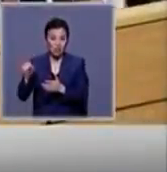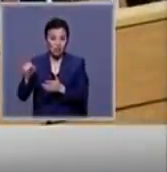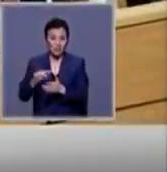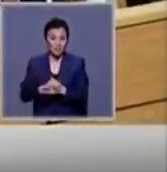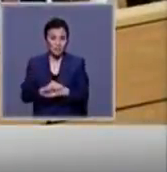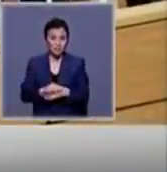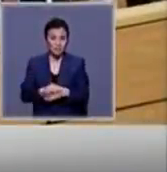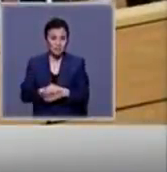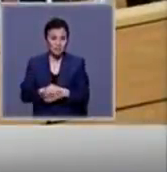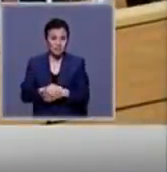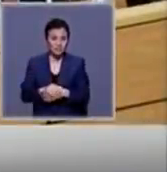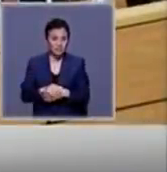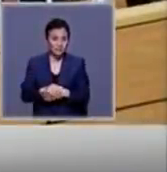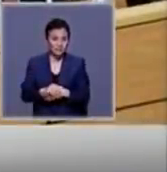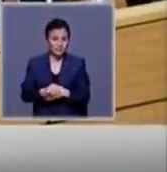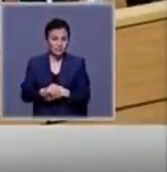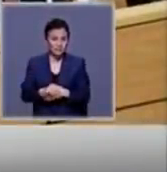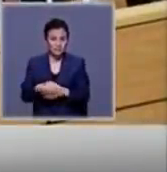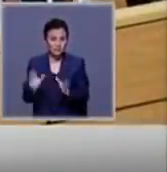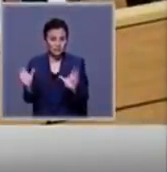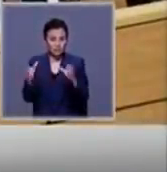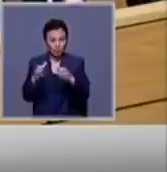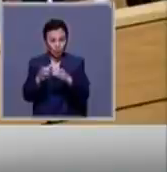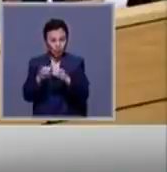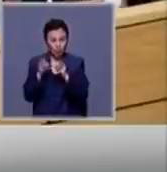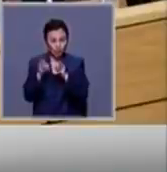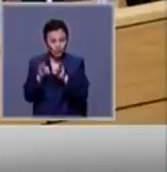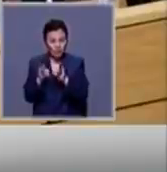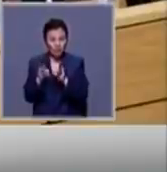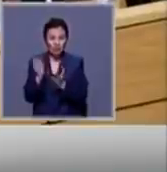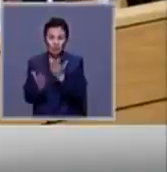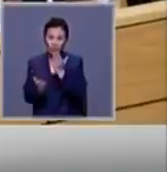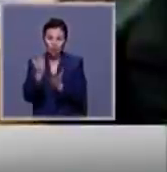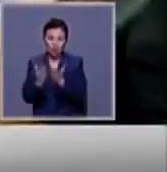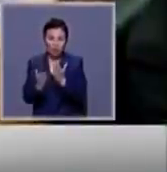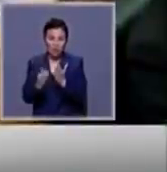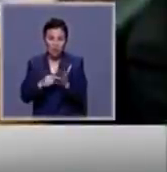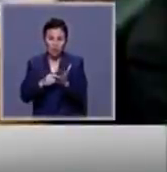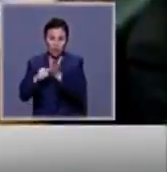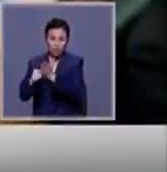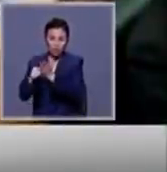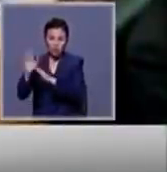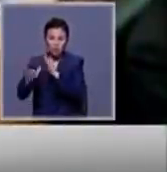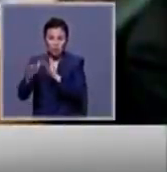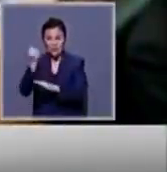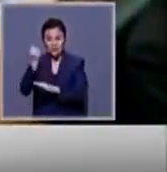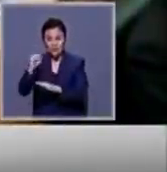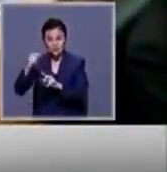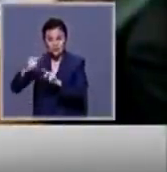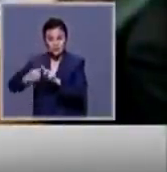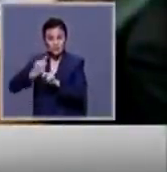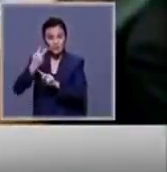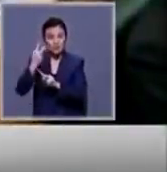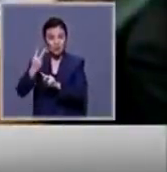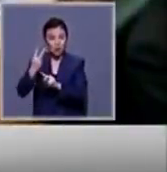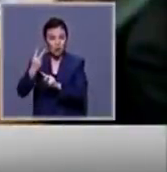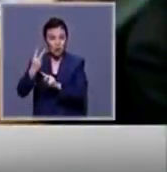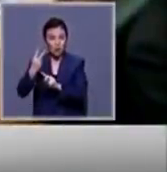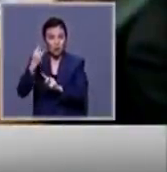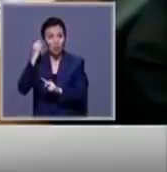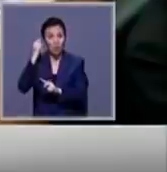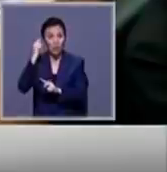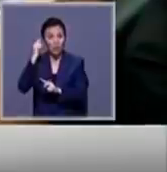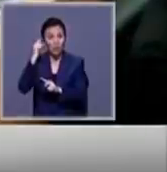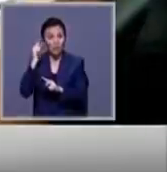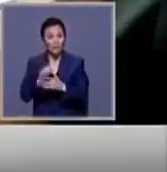ได้รับเลือก ตามกลุ่มเนี่ยแล้วก็ตามวิธีการสมัครใช่ไหม ค่ะ ก็ส่งประมาณวันที่10กุมภาไม่น้อยกว่า15วันใช่ไหมก็ประมาณวัน